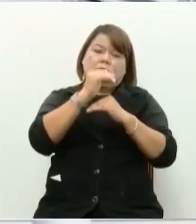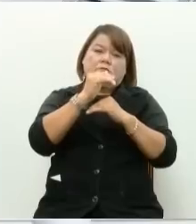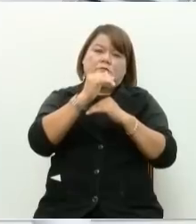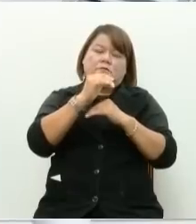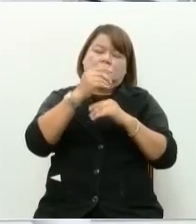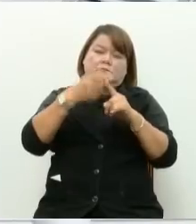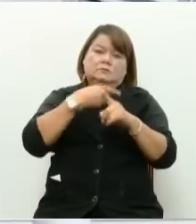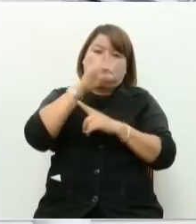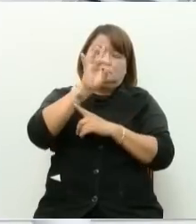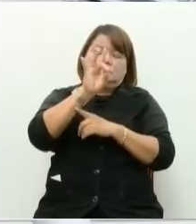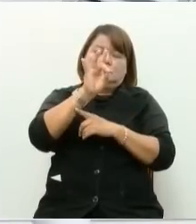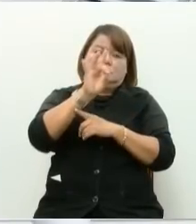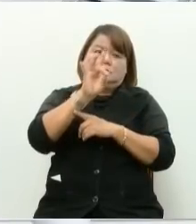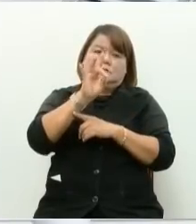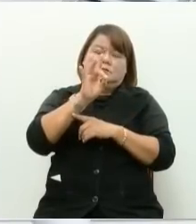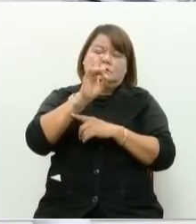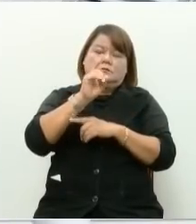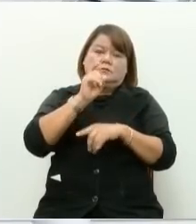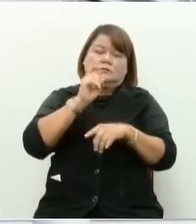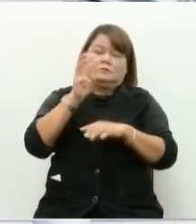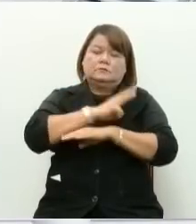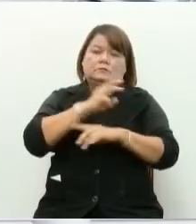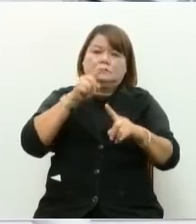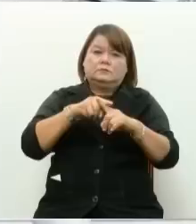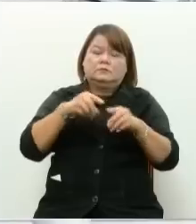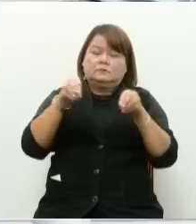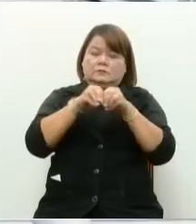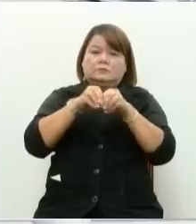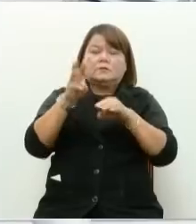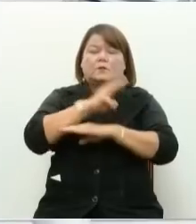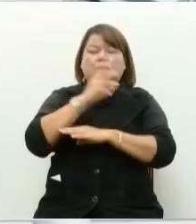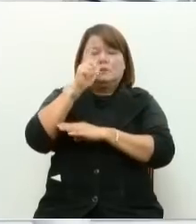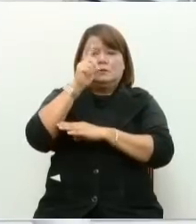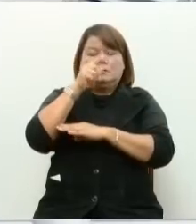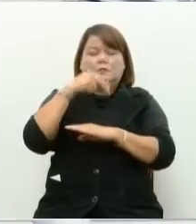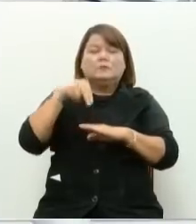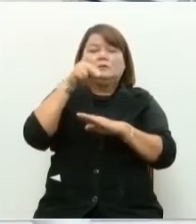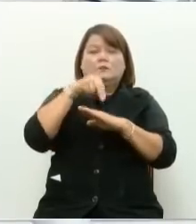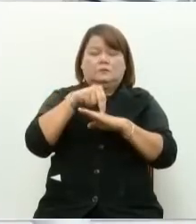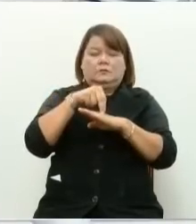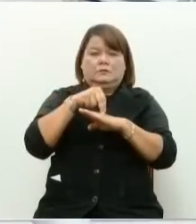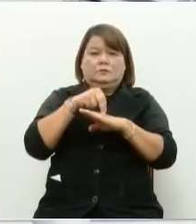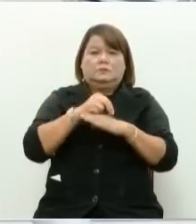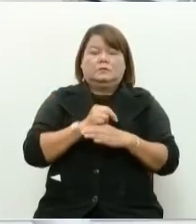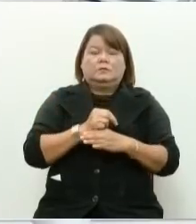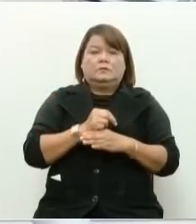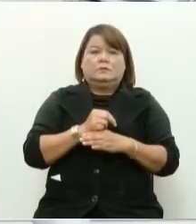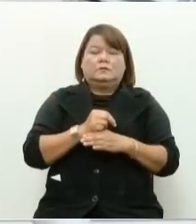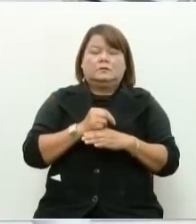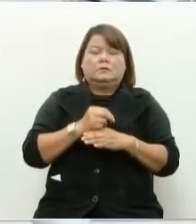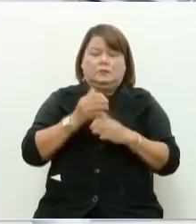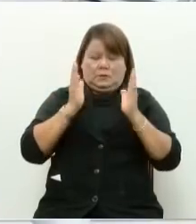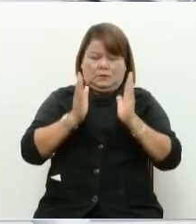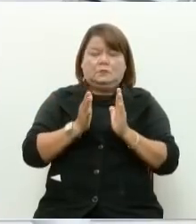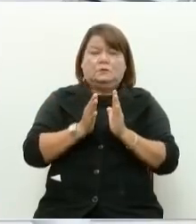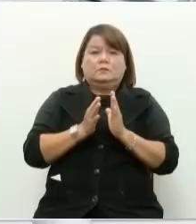สิงหาคมนะครับซึ่งก็จะเป็นวันที่ใกล้กับวันแม่แห่งชาติก็ซึ่งหลายทนหลายท่าน